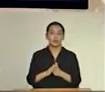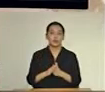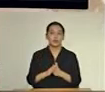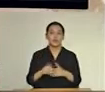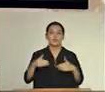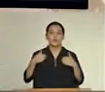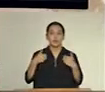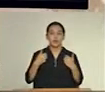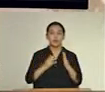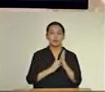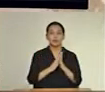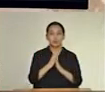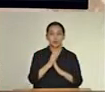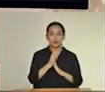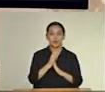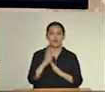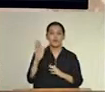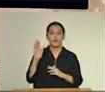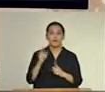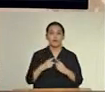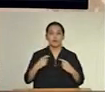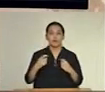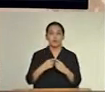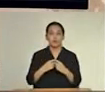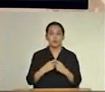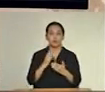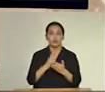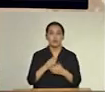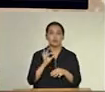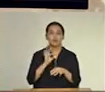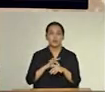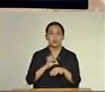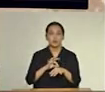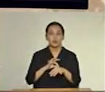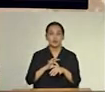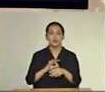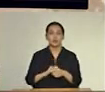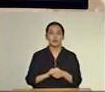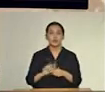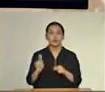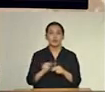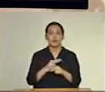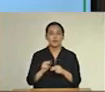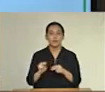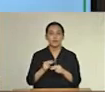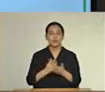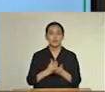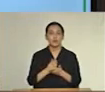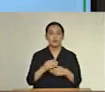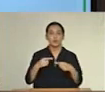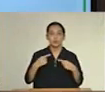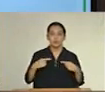ularning o'ziga xos xususiyatlari, balki organizmlarda bo'ladigan kasalliklar, ularni davolash usullarigacha turli